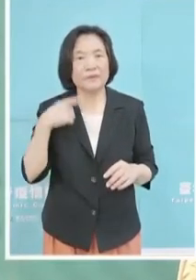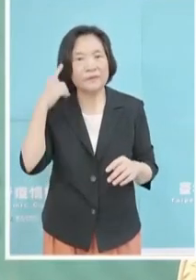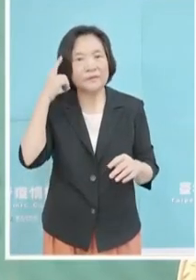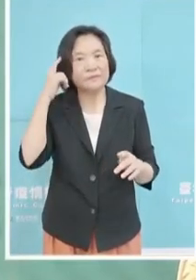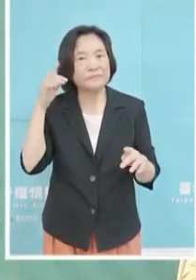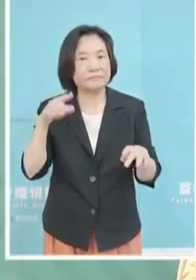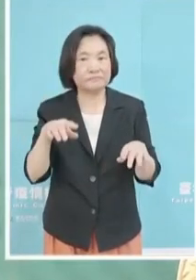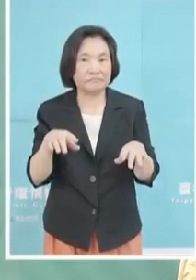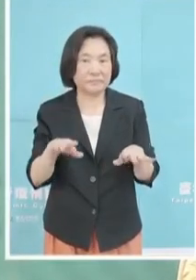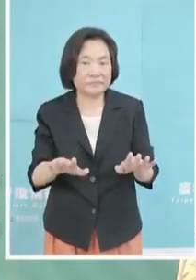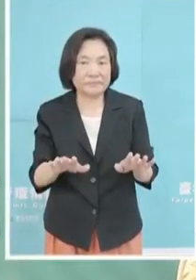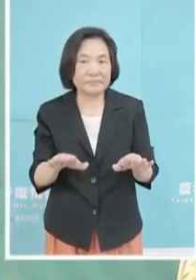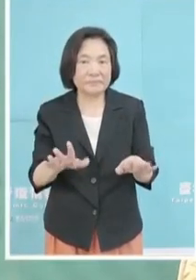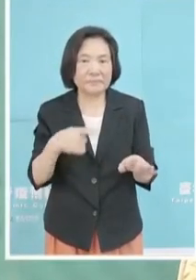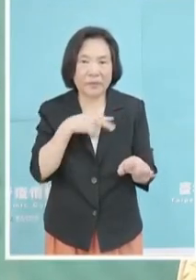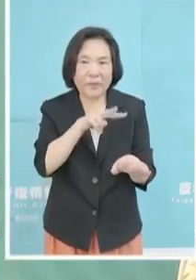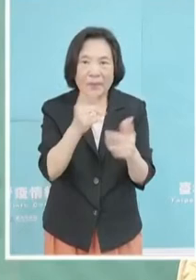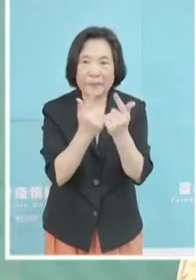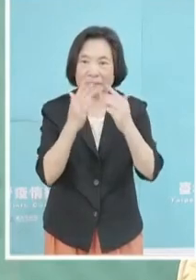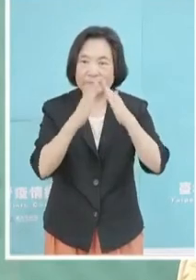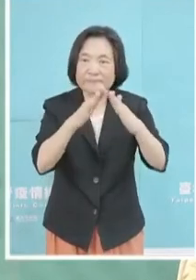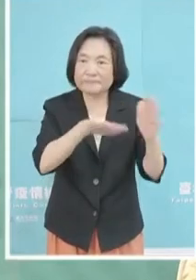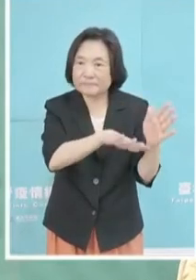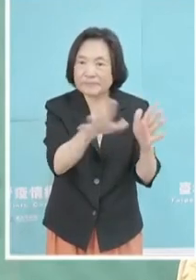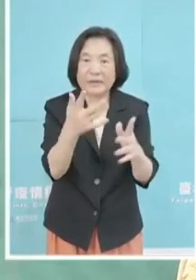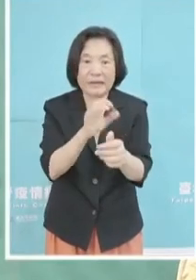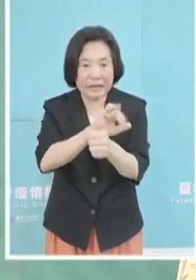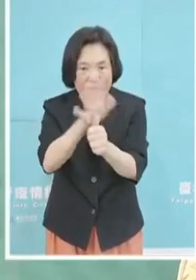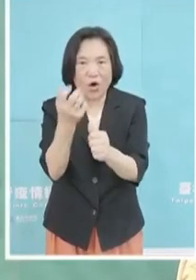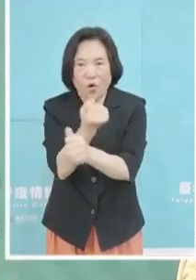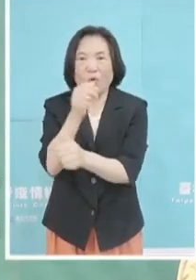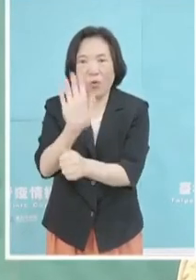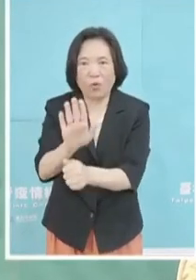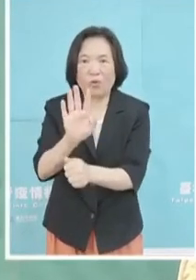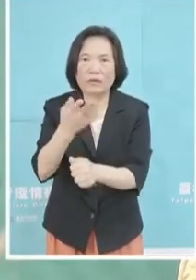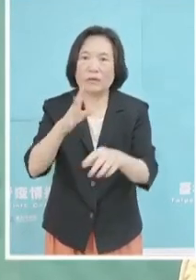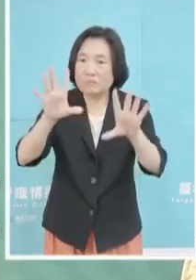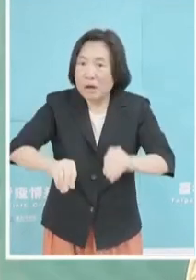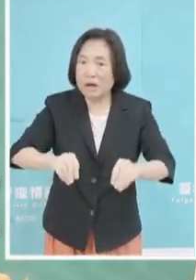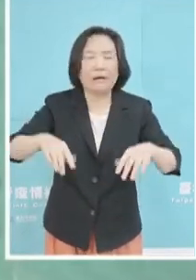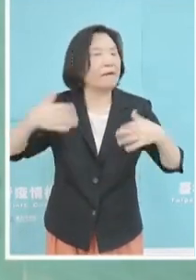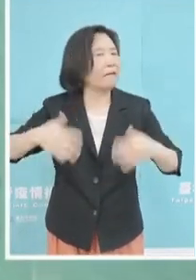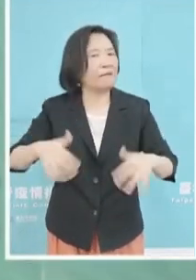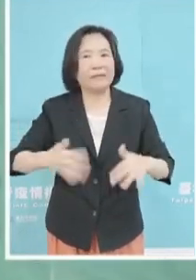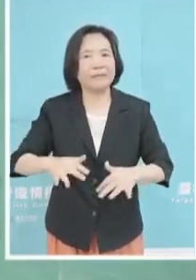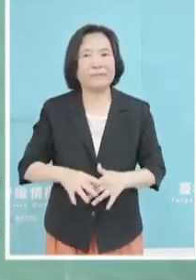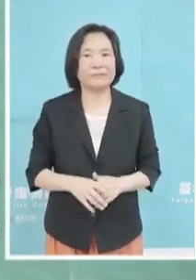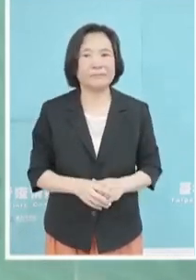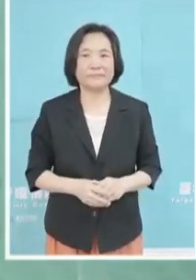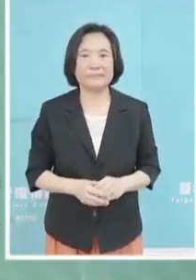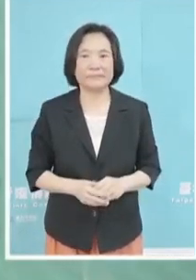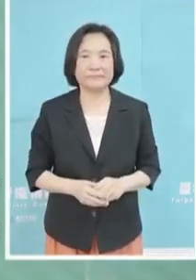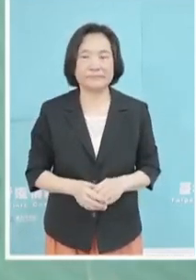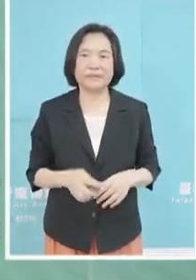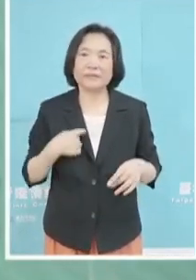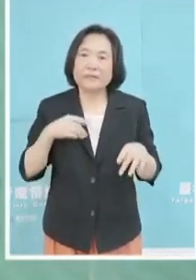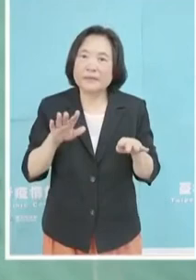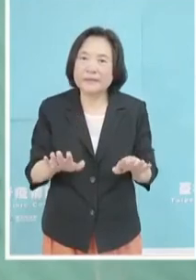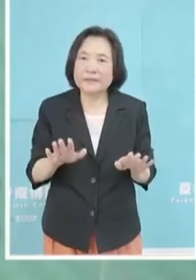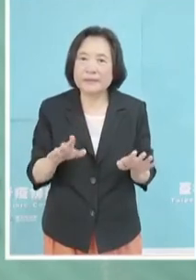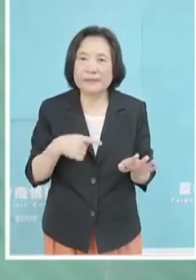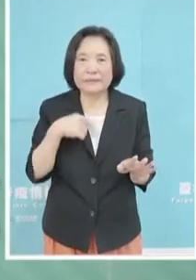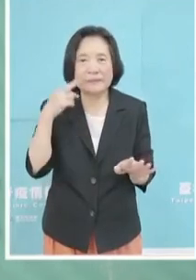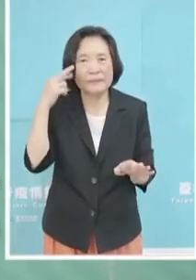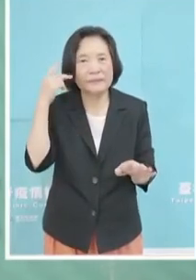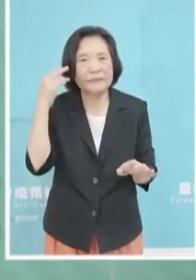就是说，目前在台北市这疫情有控制，但是没有扑灭。那所以大概在这个情形下哈，我们还